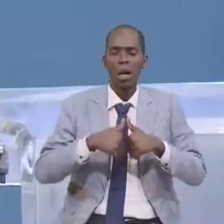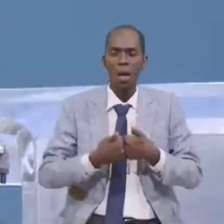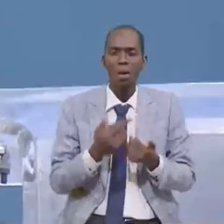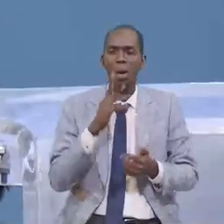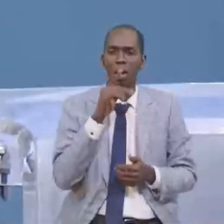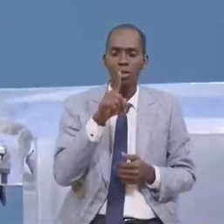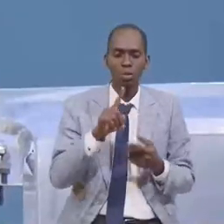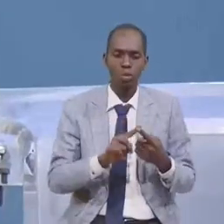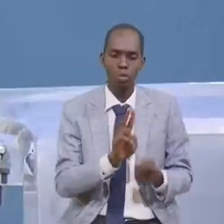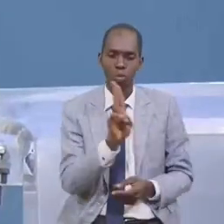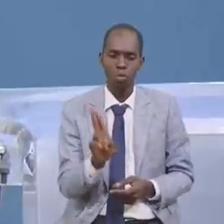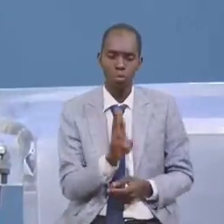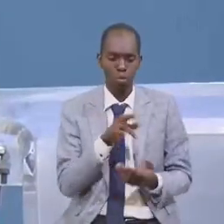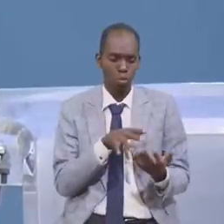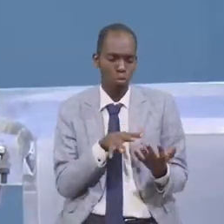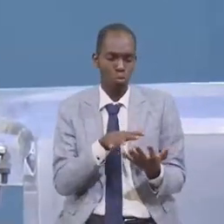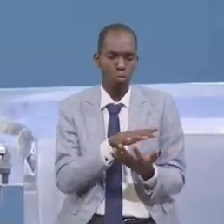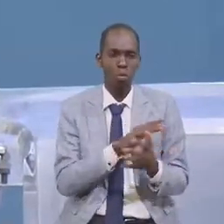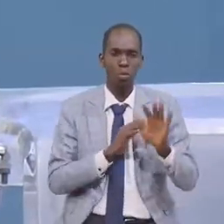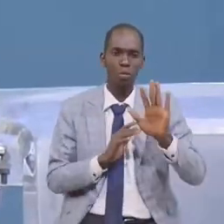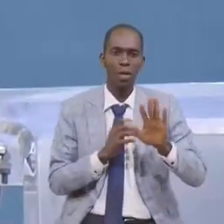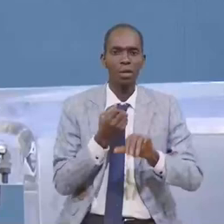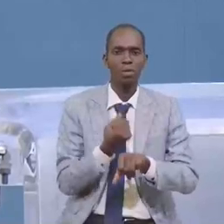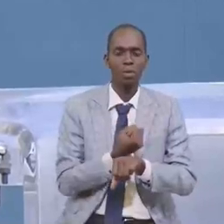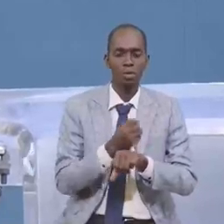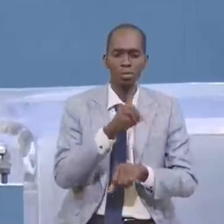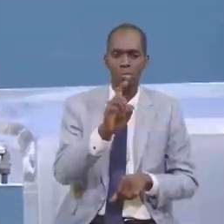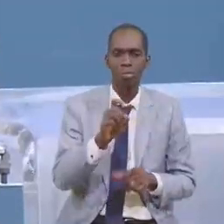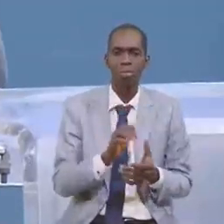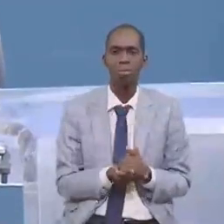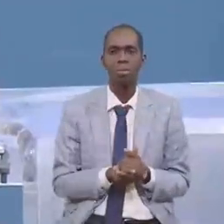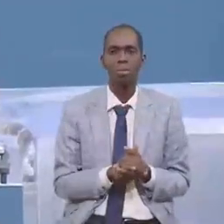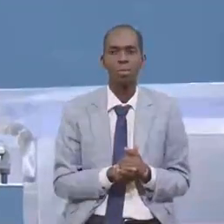Comment vas-tu utiliser les 5 pierres?